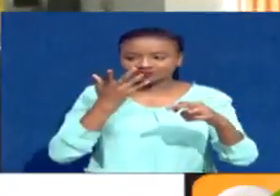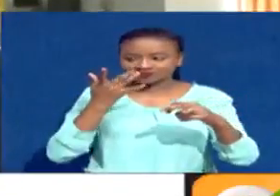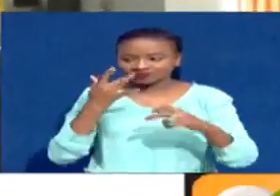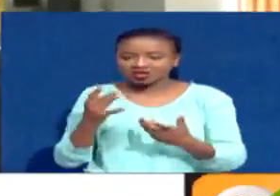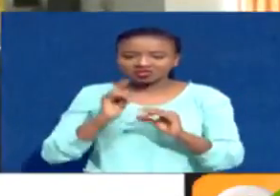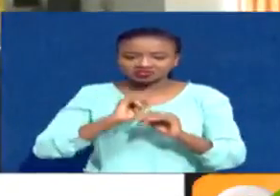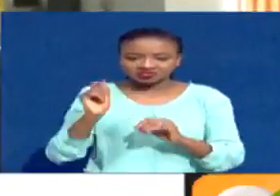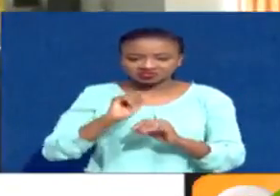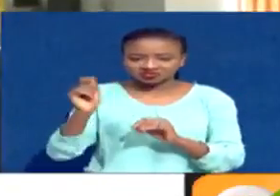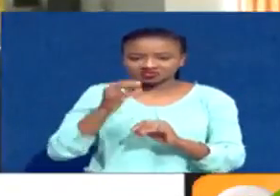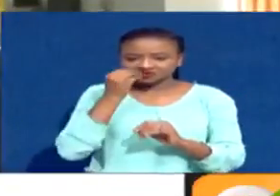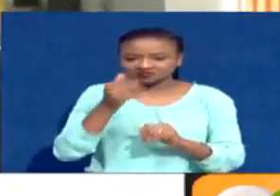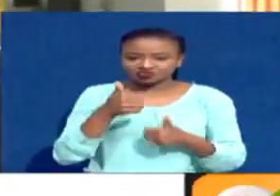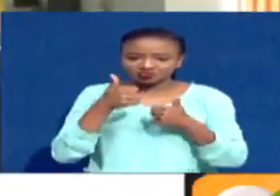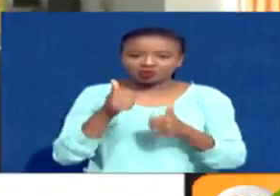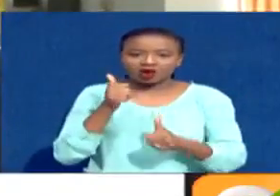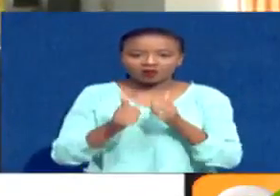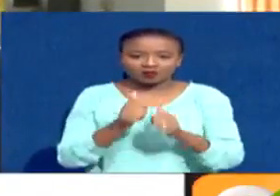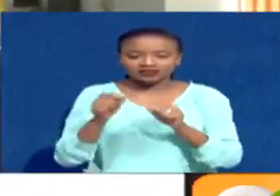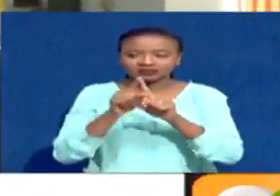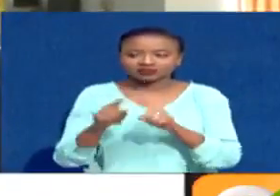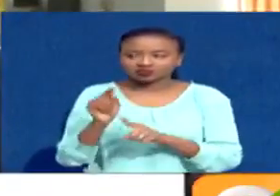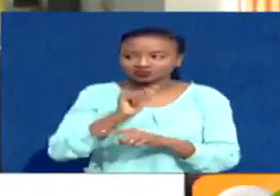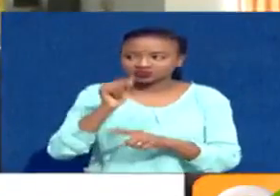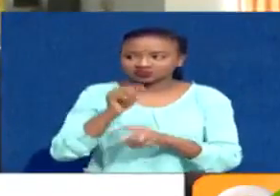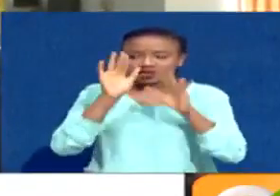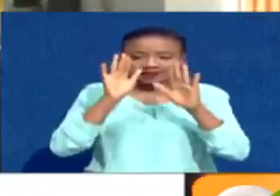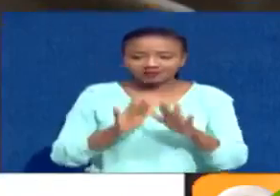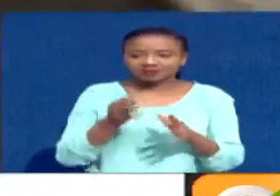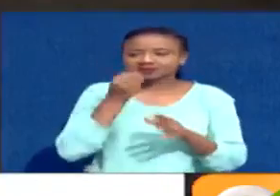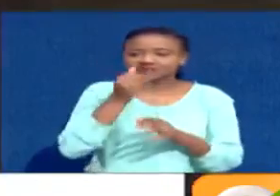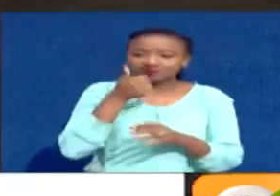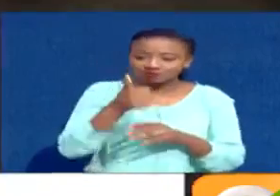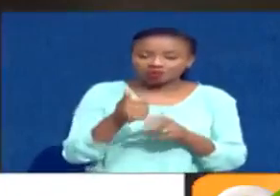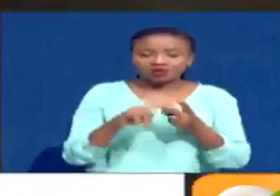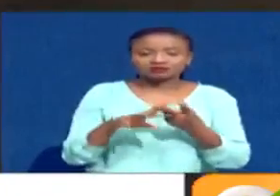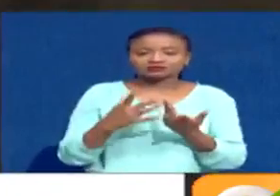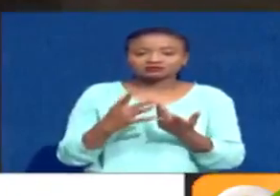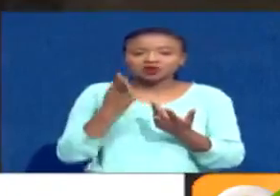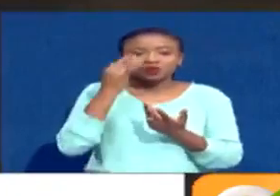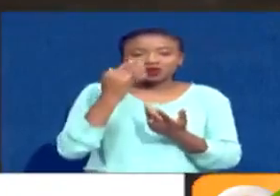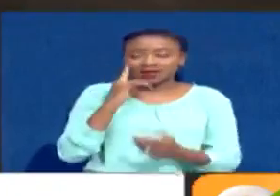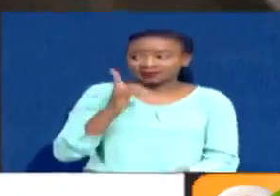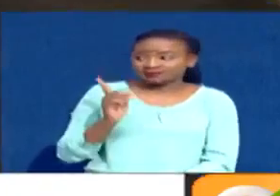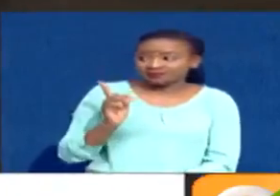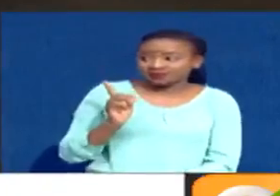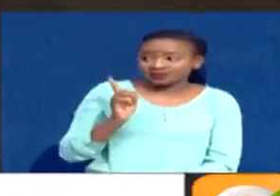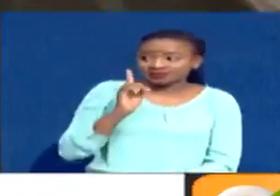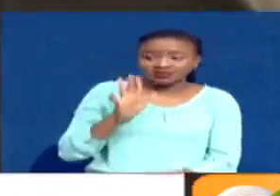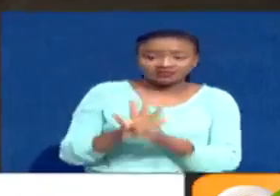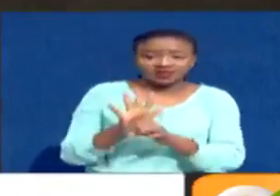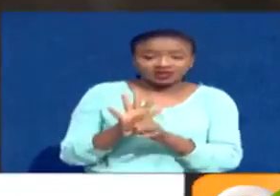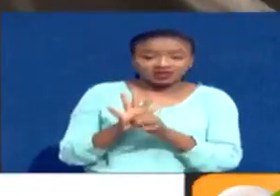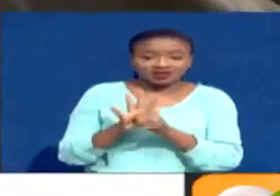leta nutritionist na wazungumzia kuhusu umuhimu wa diet, umuhimu ya kukula chakula healthy. Manake ukiangalia hapa like si